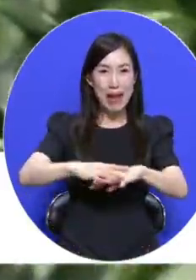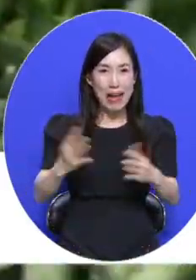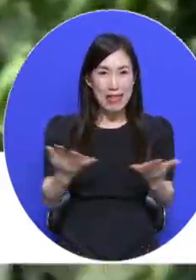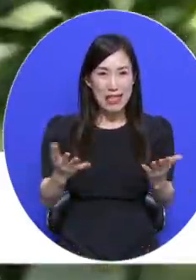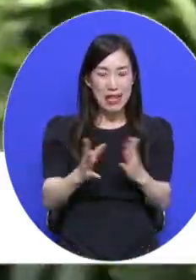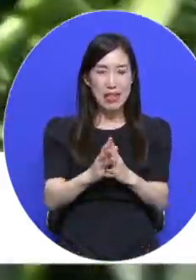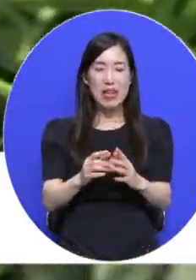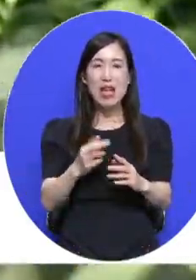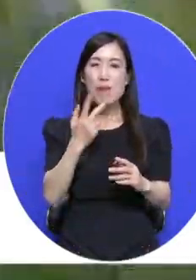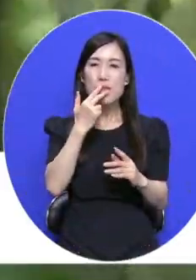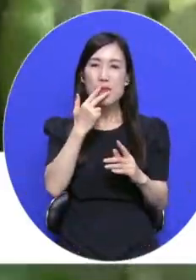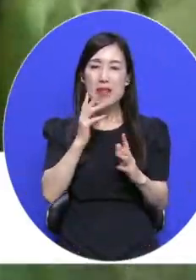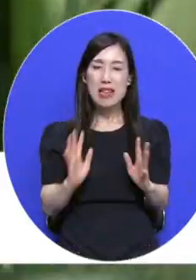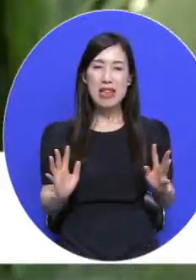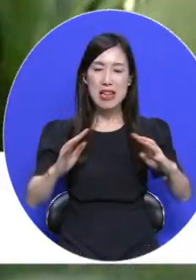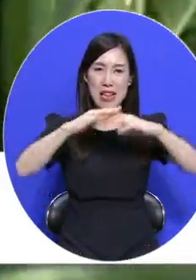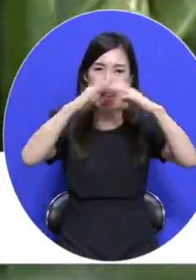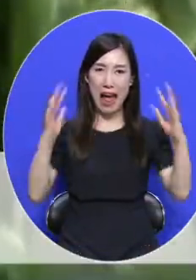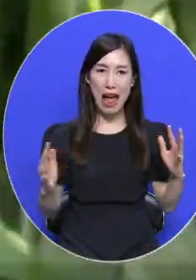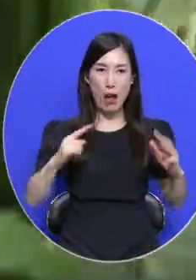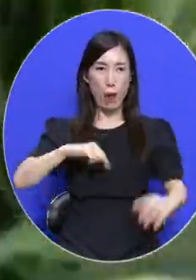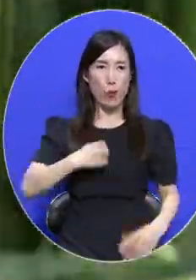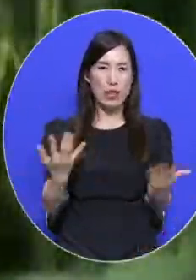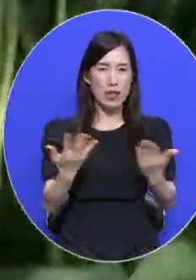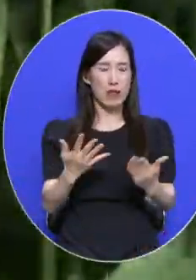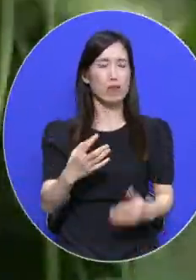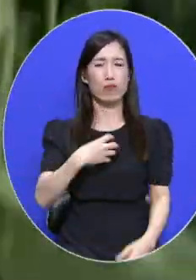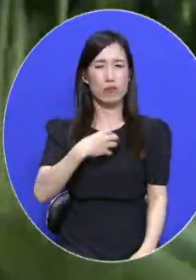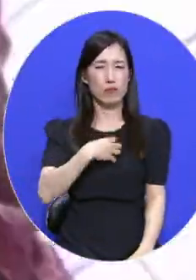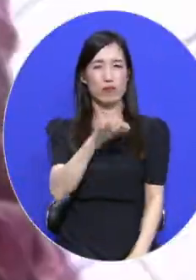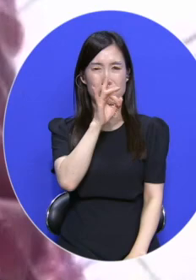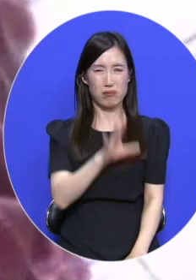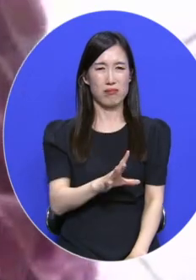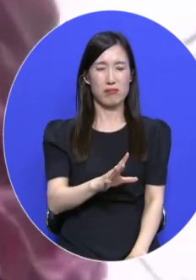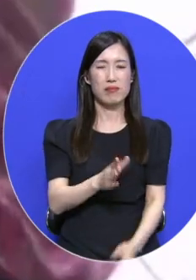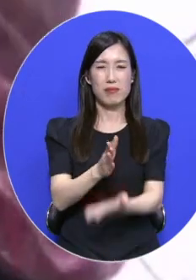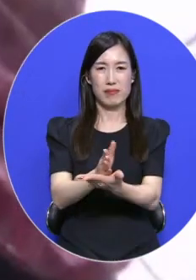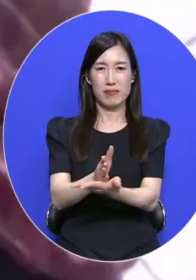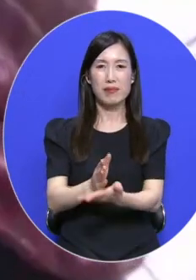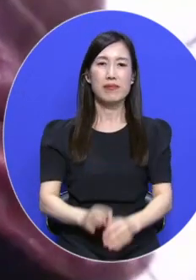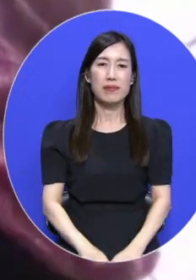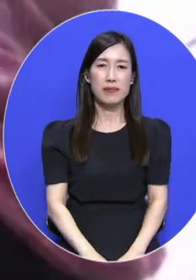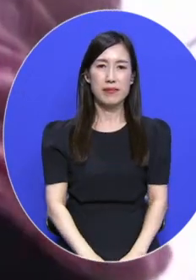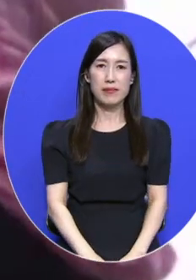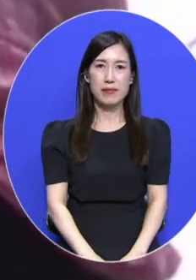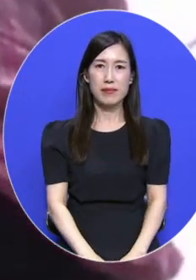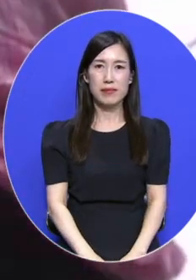홀로 작업과 비닐하우스 작업은 피해야 합니다. KTV 김현지입니다.